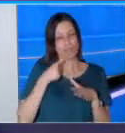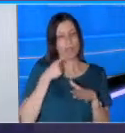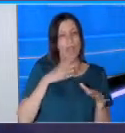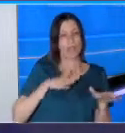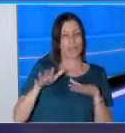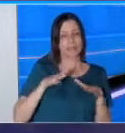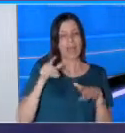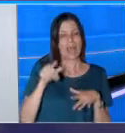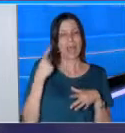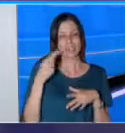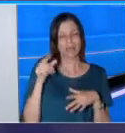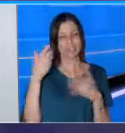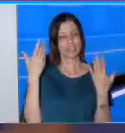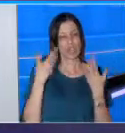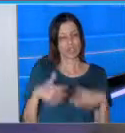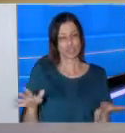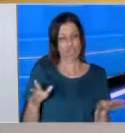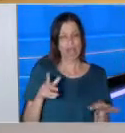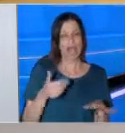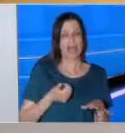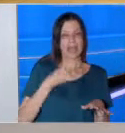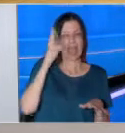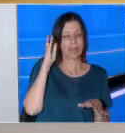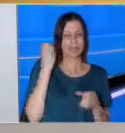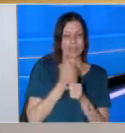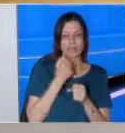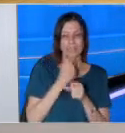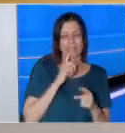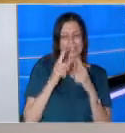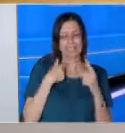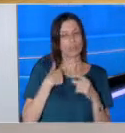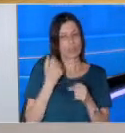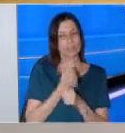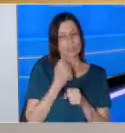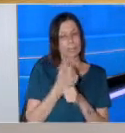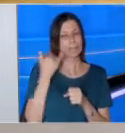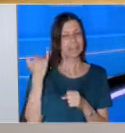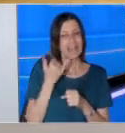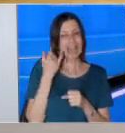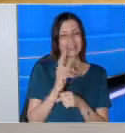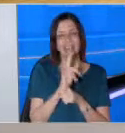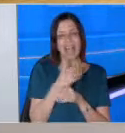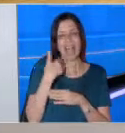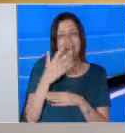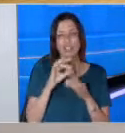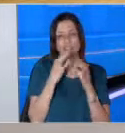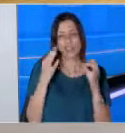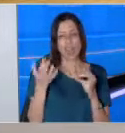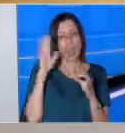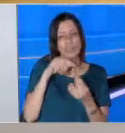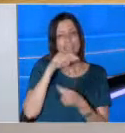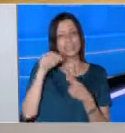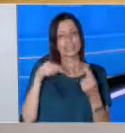שהממשלה היא זו שנכשלה, למעשה יאיר לפיד מנהל כאן את השיח שאנחנו מנהלים בדרך כלל נדב דקה אחרי שמתחיל עוד סבב מול